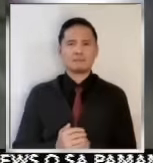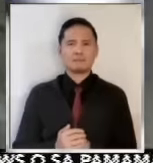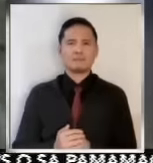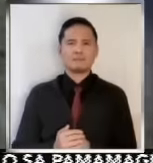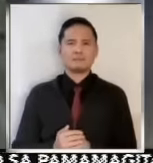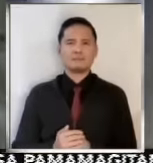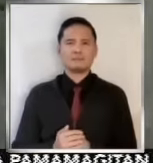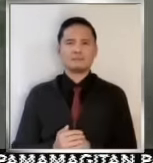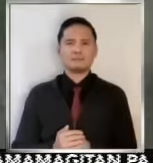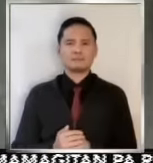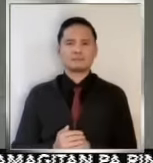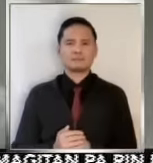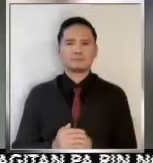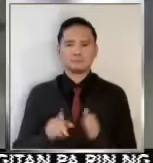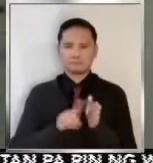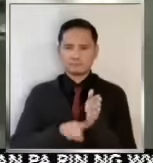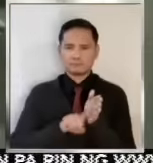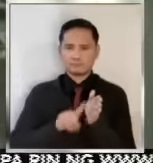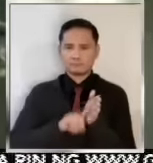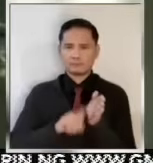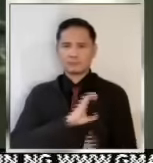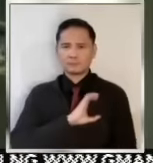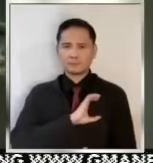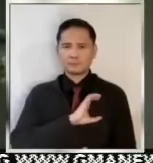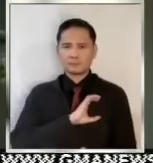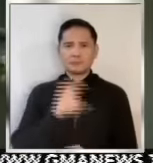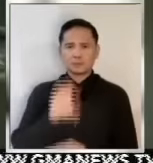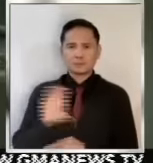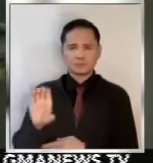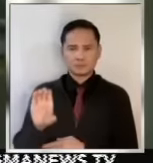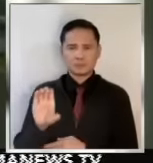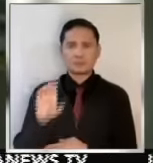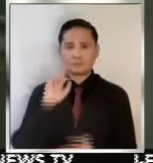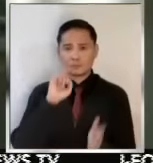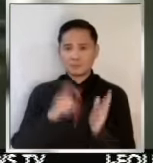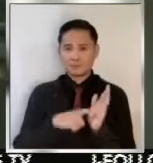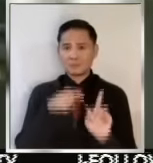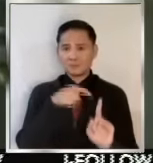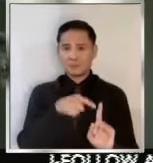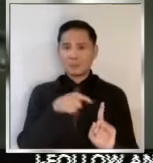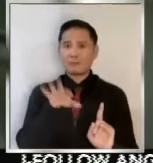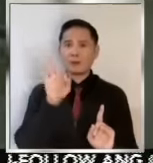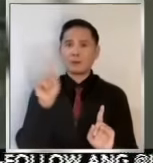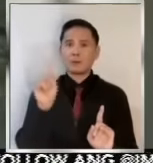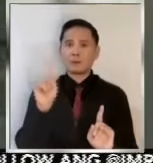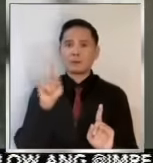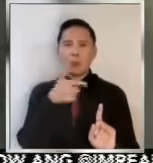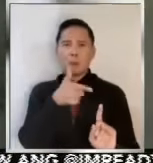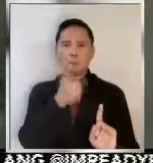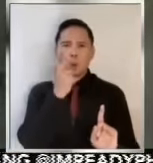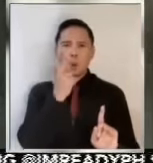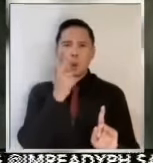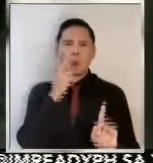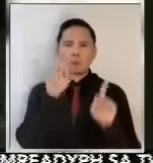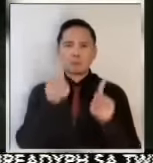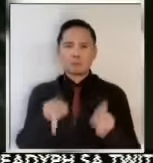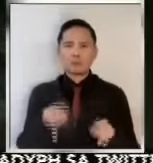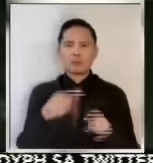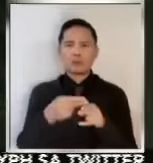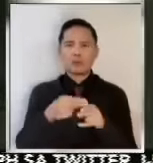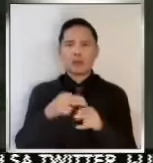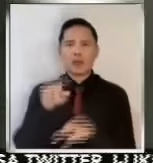Sa investigasyon ng Caloocan Police, lumabas na binaril ang biktima na nakilalang si Paul Martin Cambalya